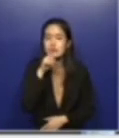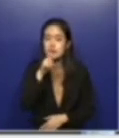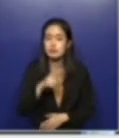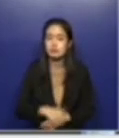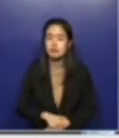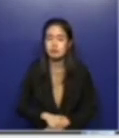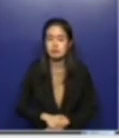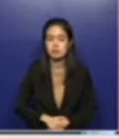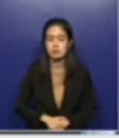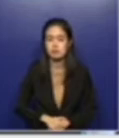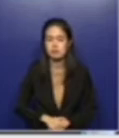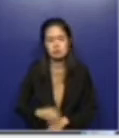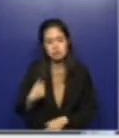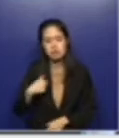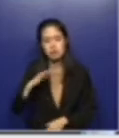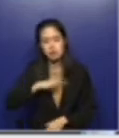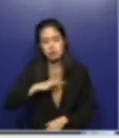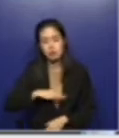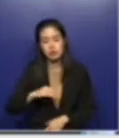นี่ฮะภาวะผู้นำ